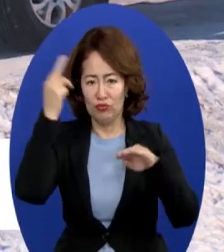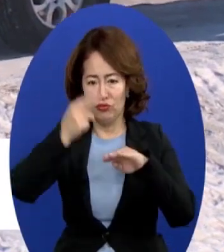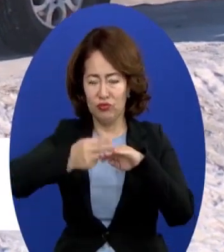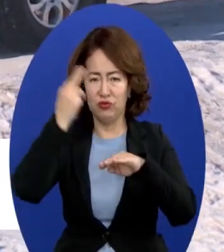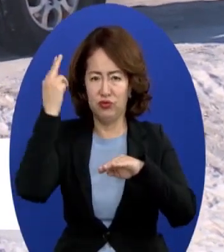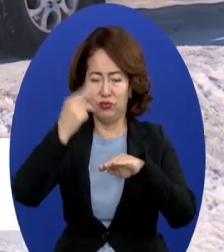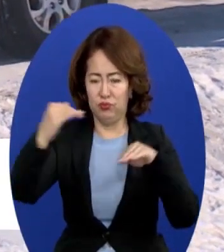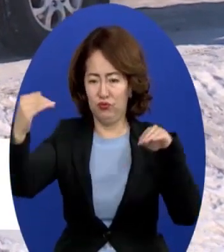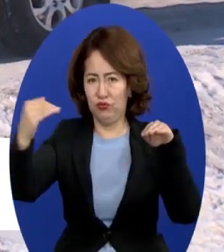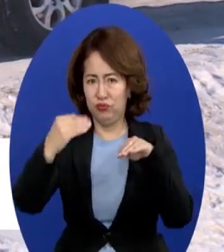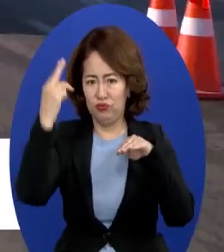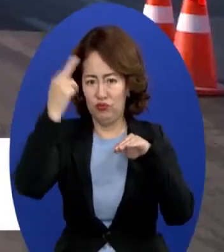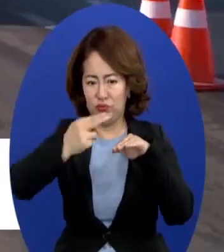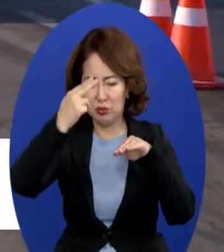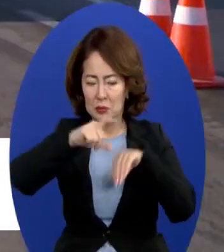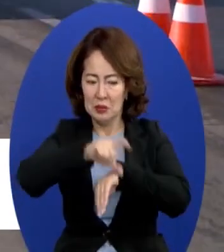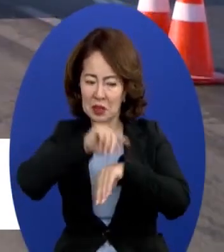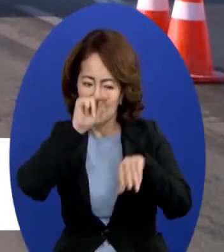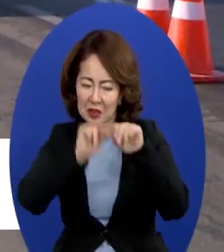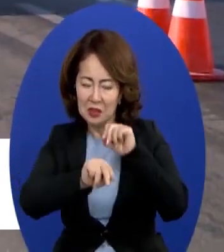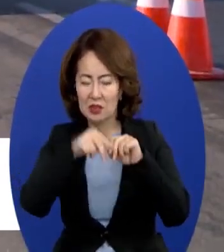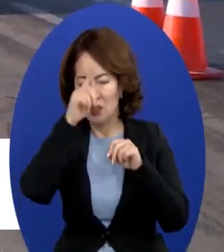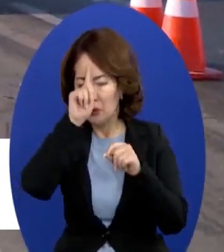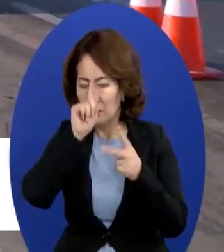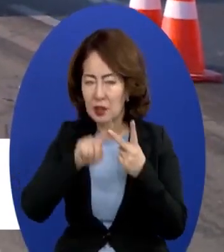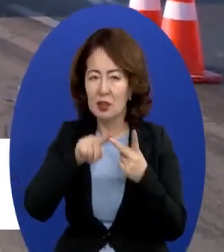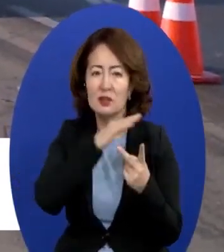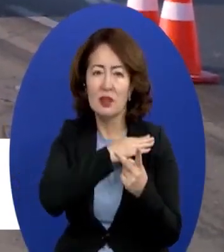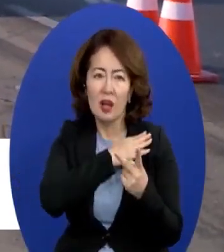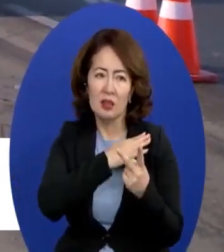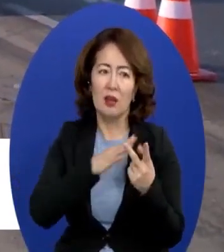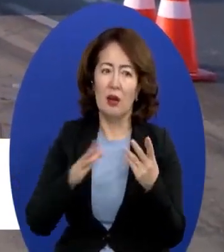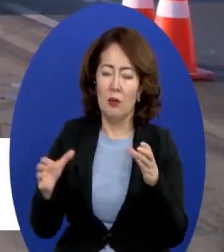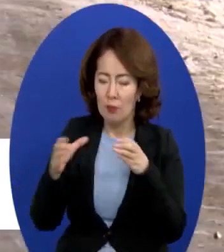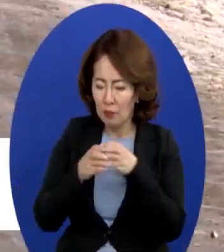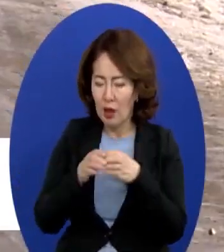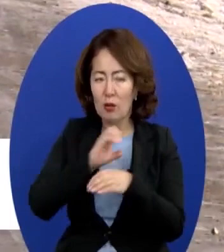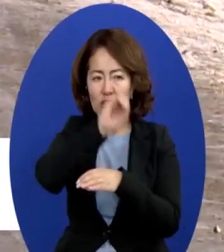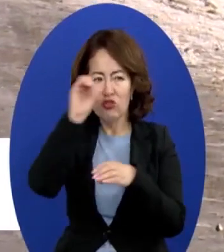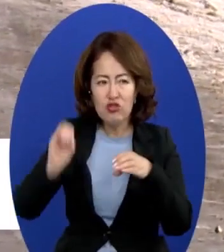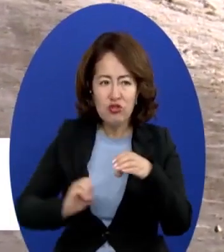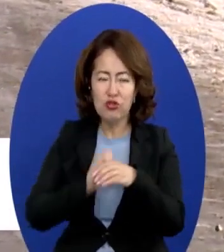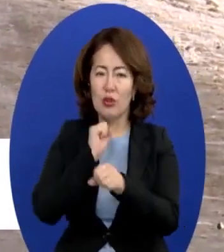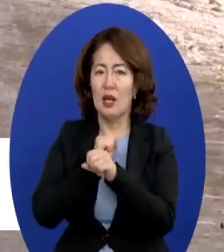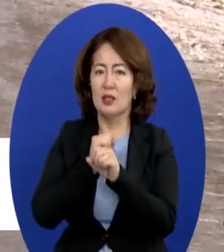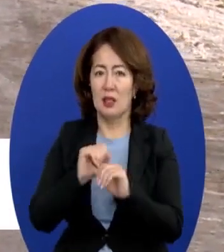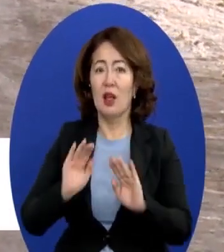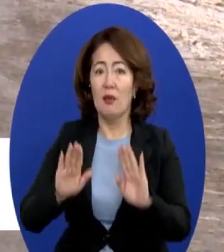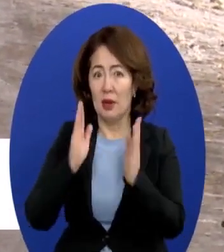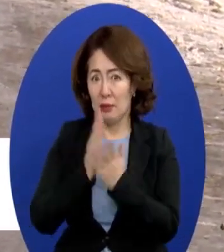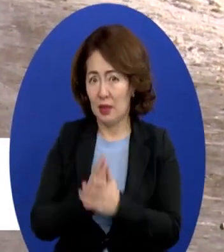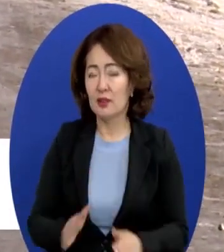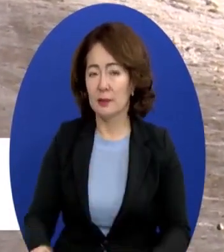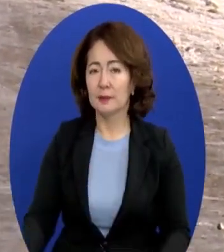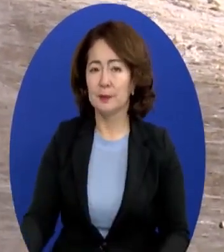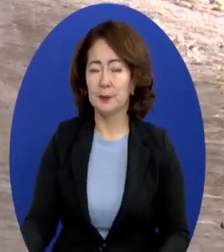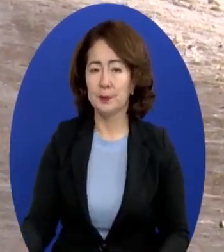дээр мэрэгжлийн хяналт, эрүүл мэндийн байгууллага, цагдаагийн байгууллагууд 24 цагаар ажиллаж байна.